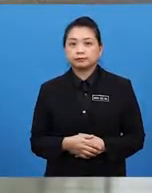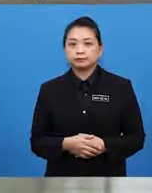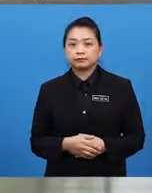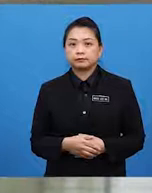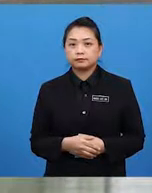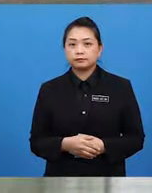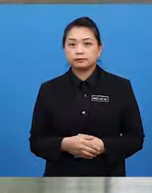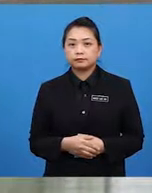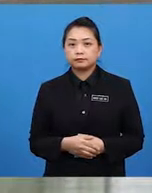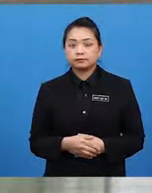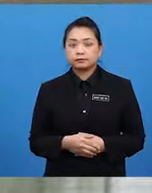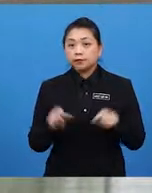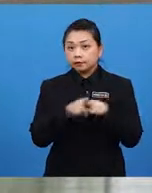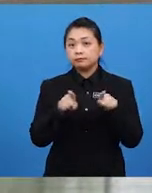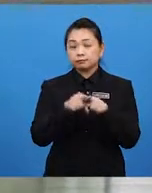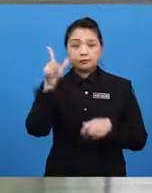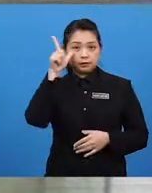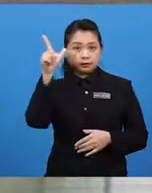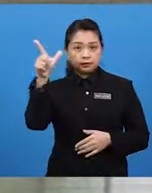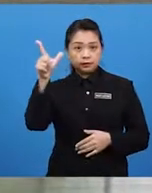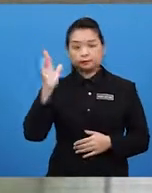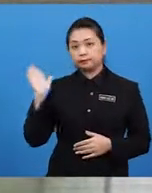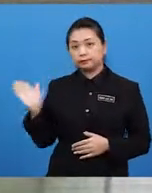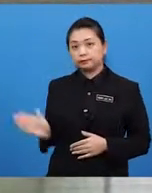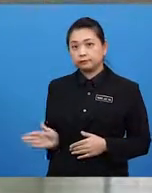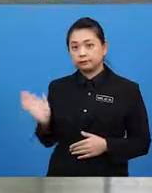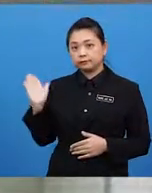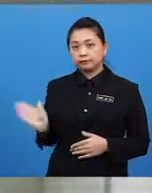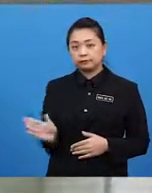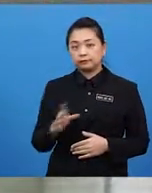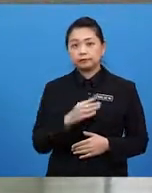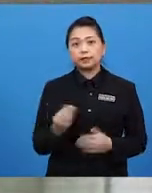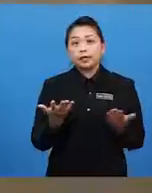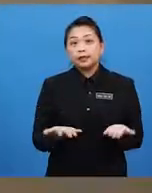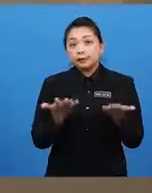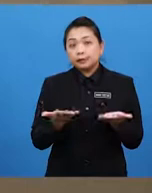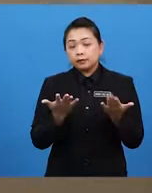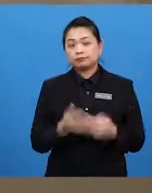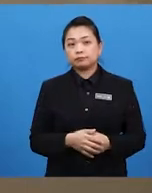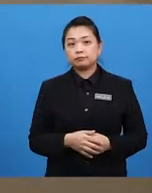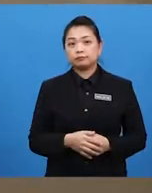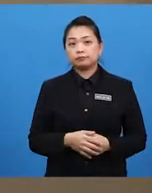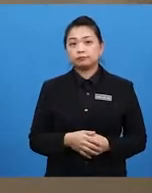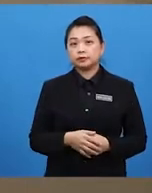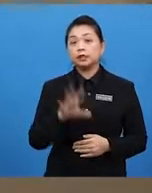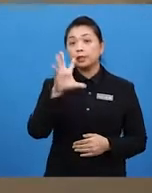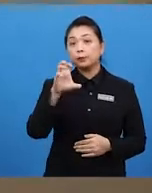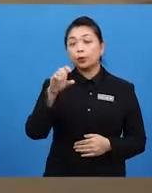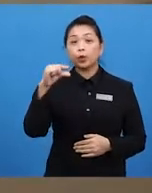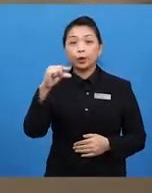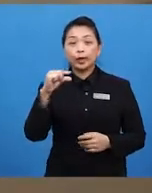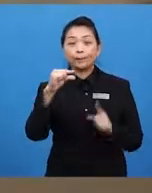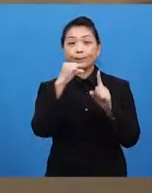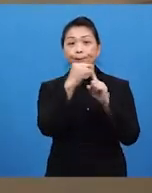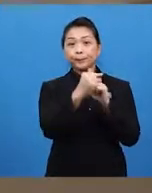Mari kita sama-sama lihat paparan sukatan dan timbangan tersebut 50 gram bawang